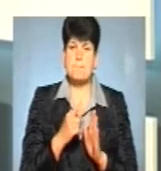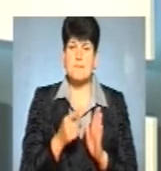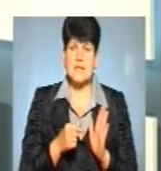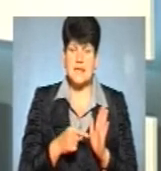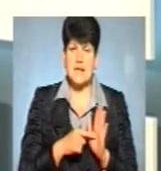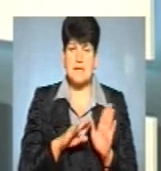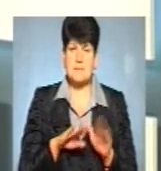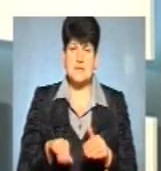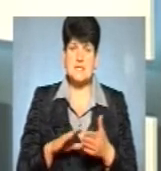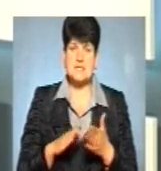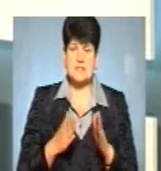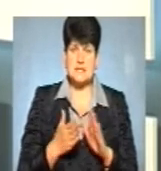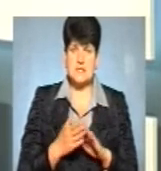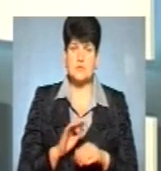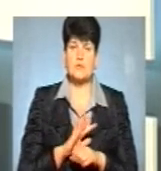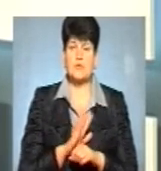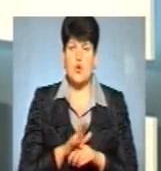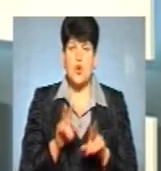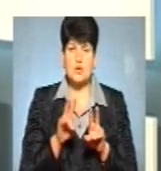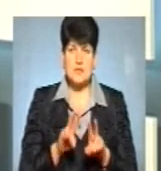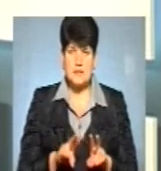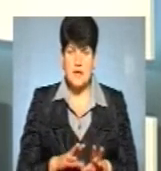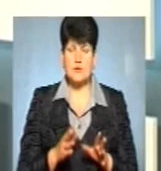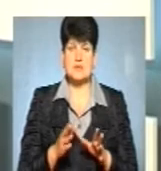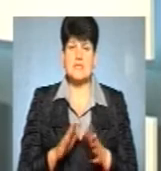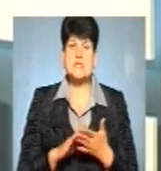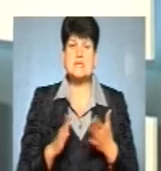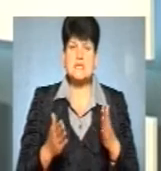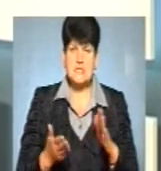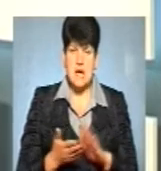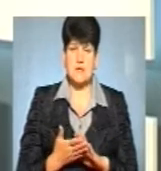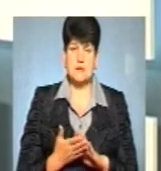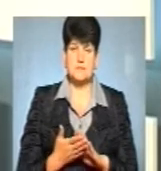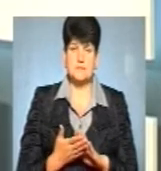після ситуації з COVID-19 розглядалося саме стан